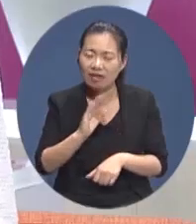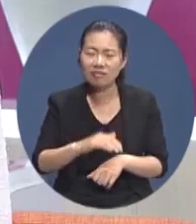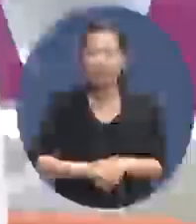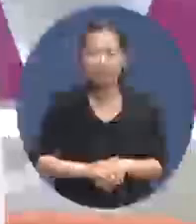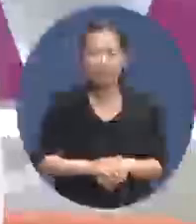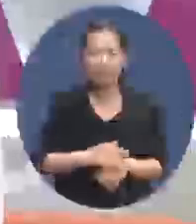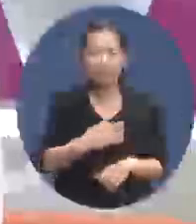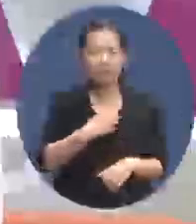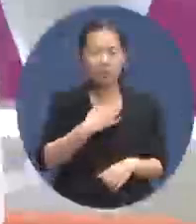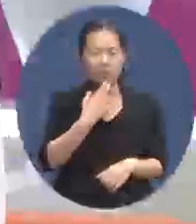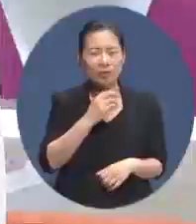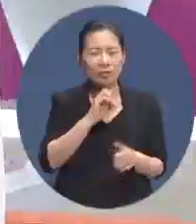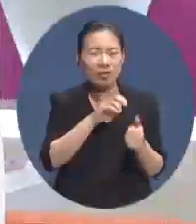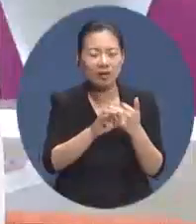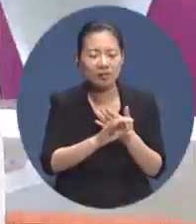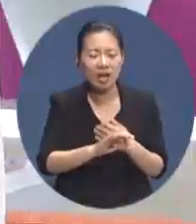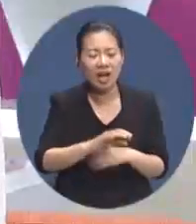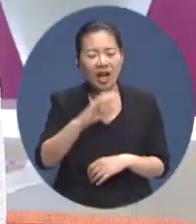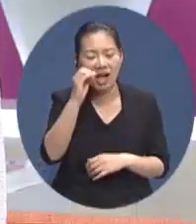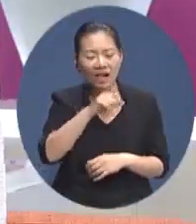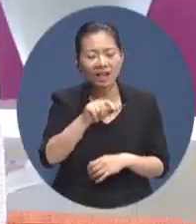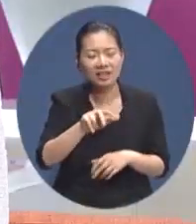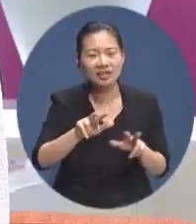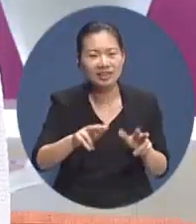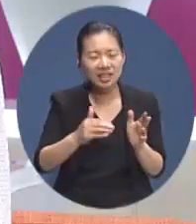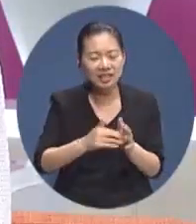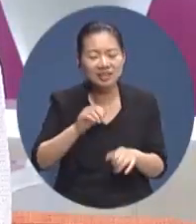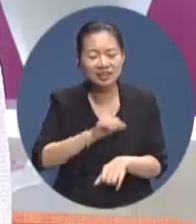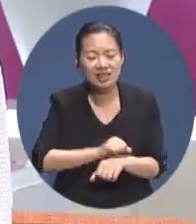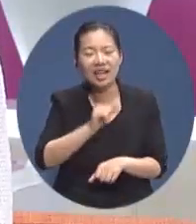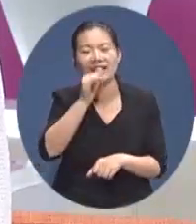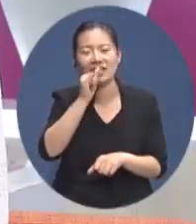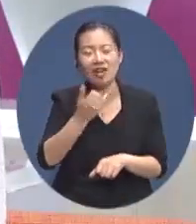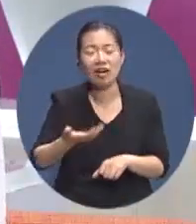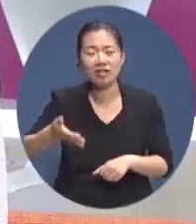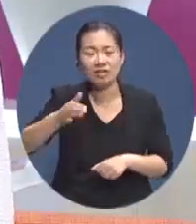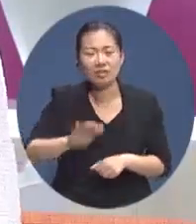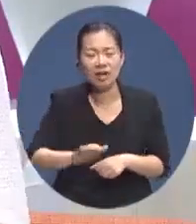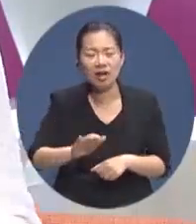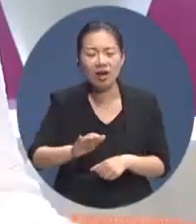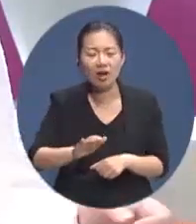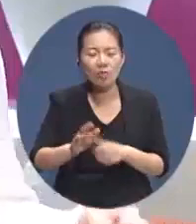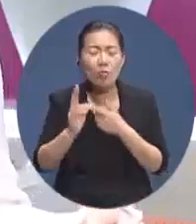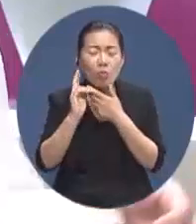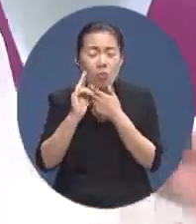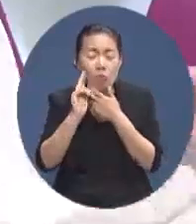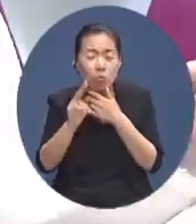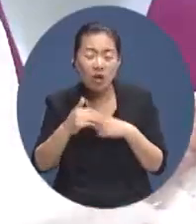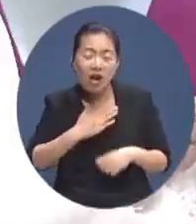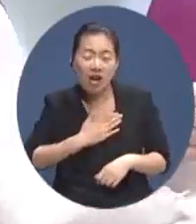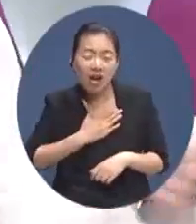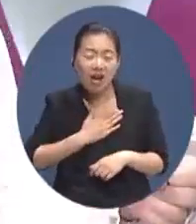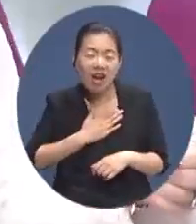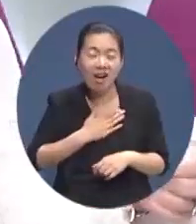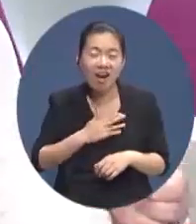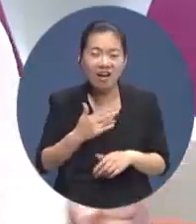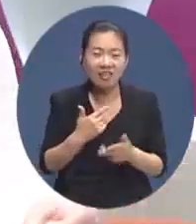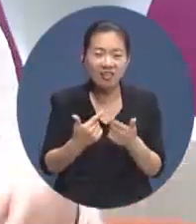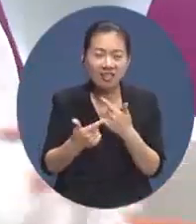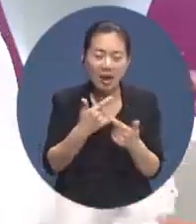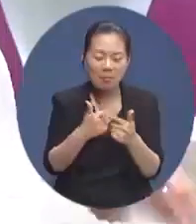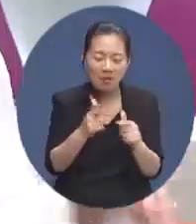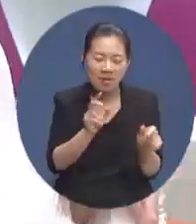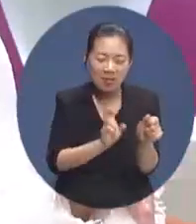안 위험하다고 얘기를 하면요. 네가 이제까지는 잘했던 거야. 근데 원숭이도 할지 원숭이 나무에서 나무 잘 타죠.